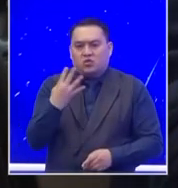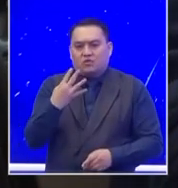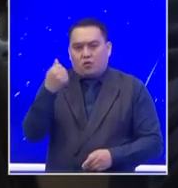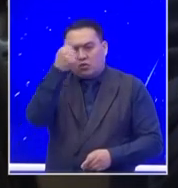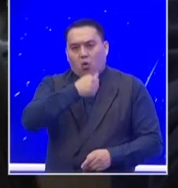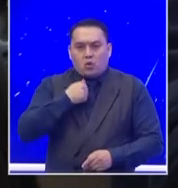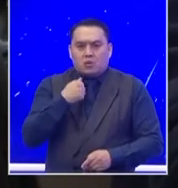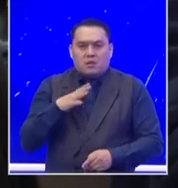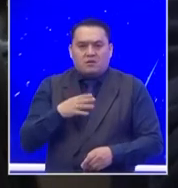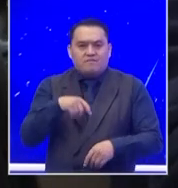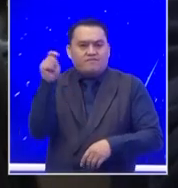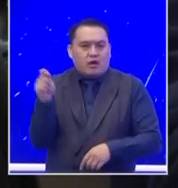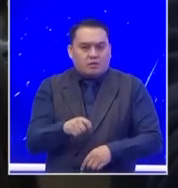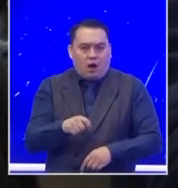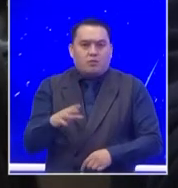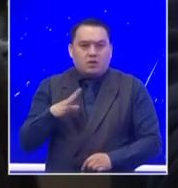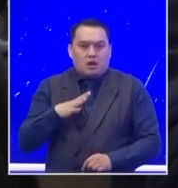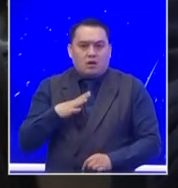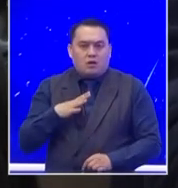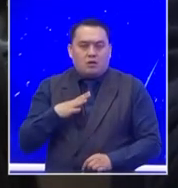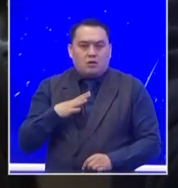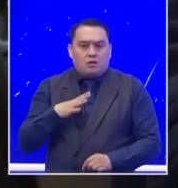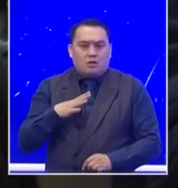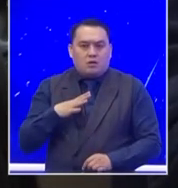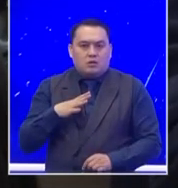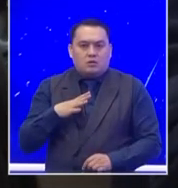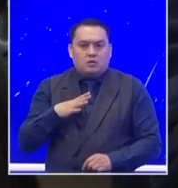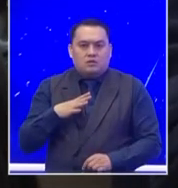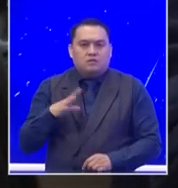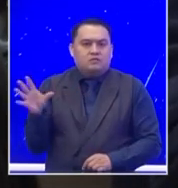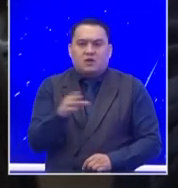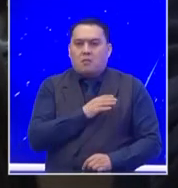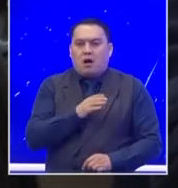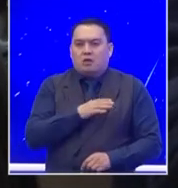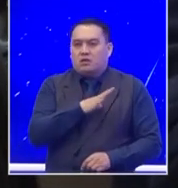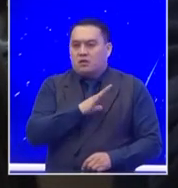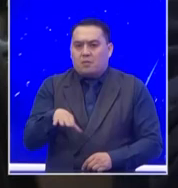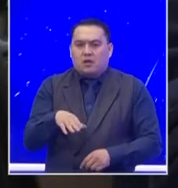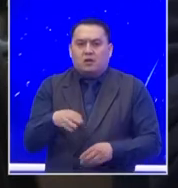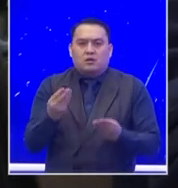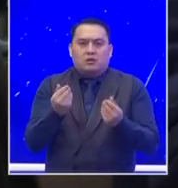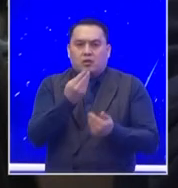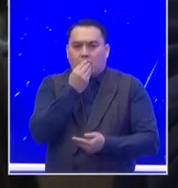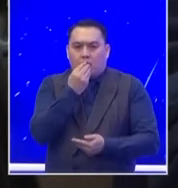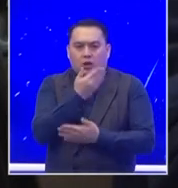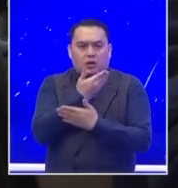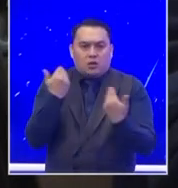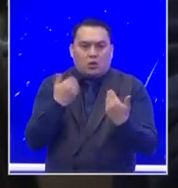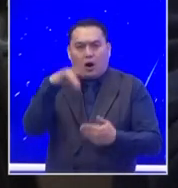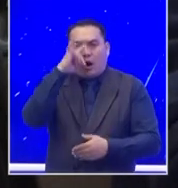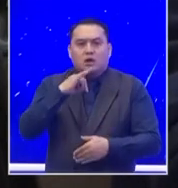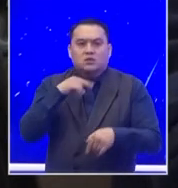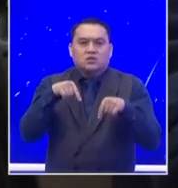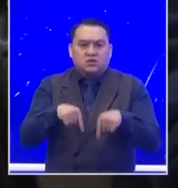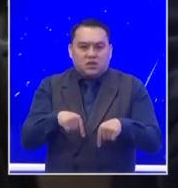это очень, война шла, и никто, как говорится, зажиточно не жил. Но казахи, именно казахская диаспора, они были